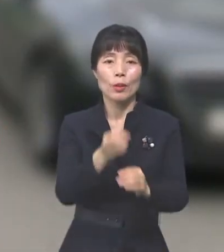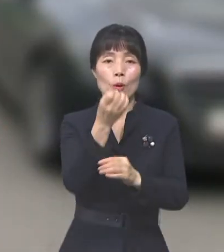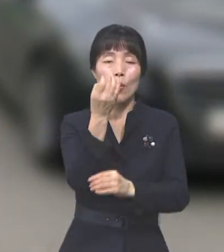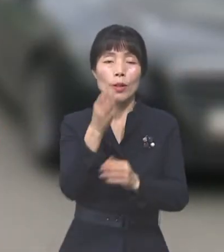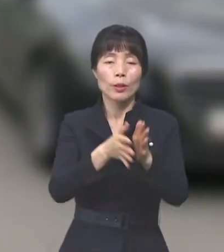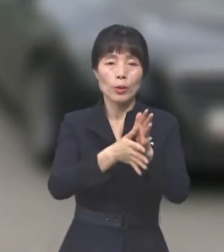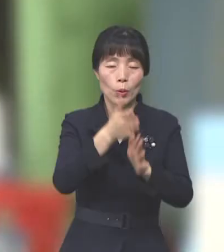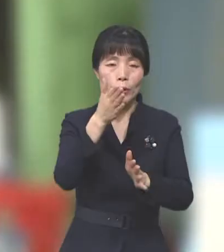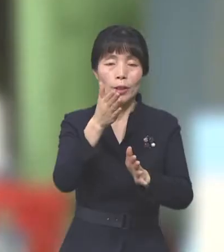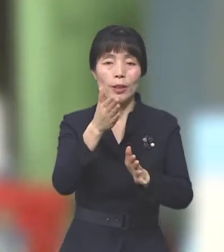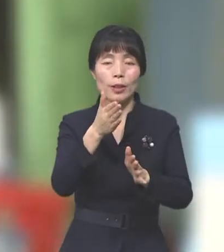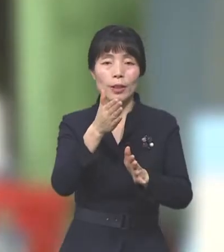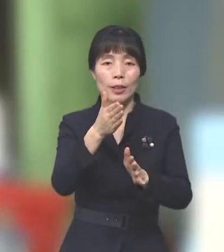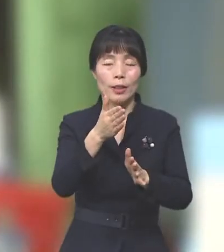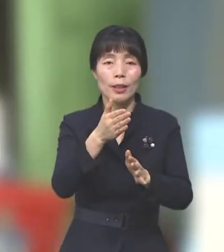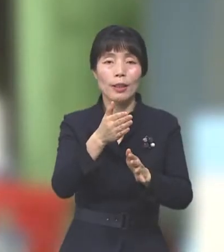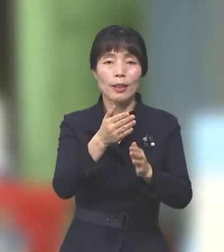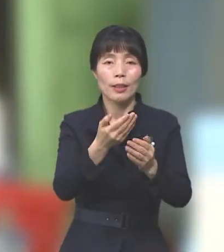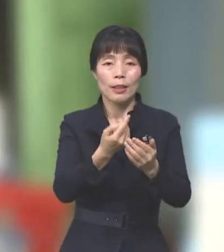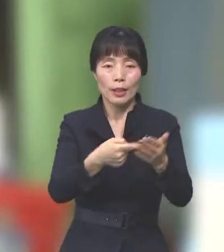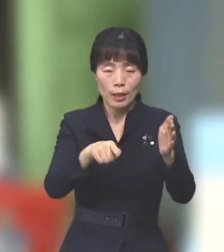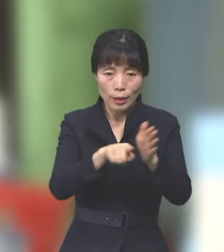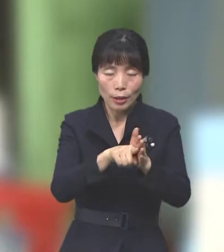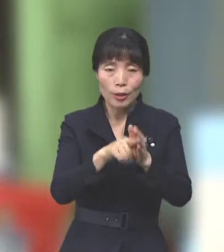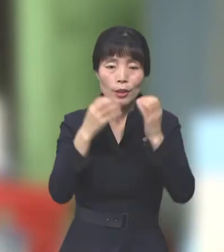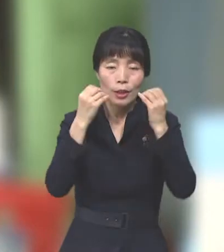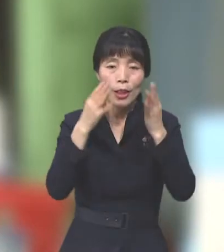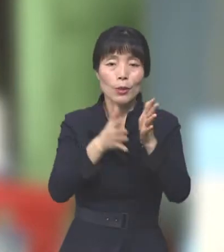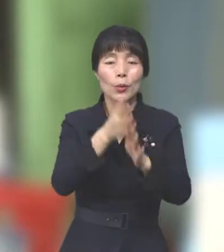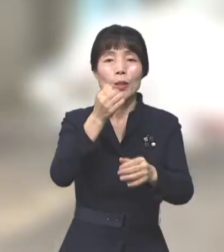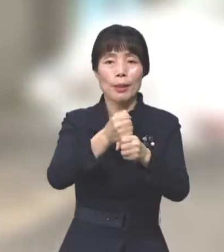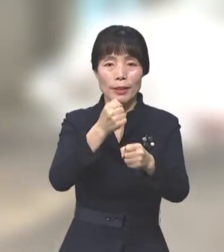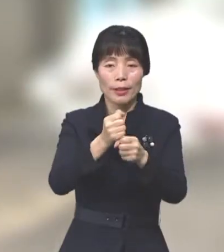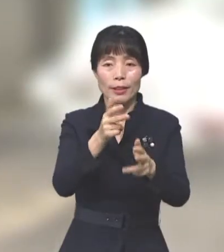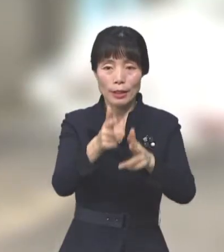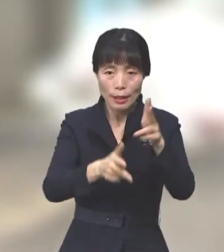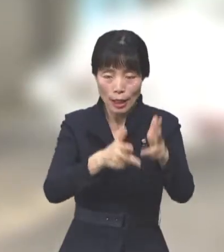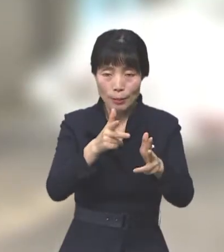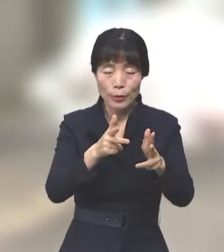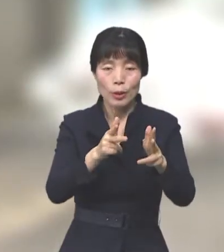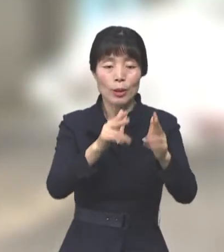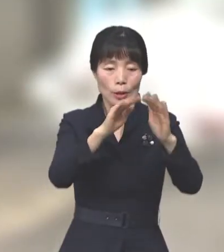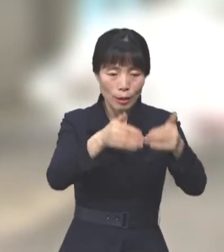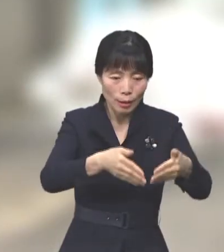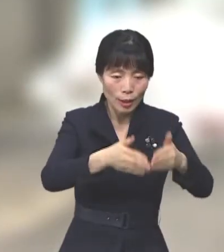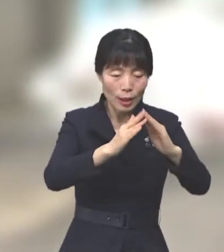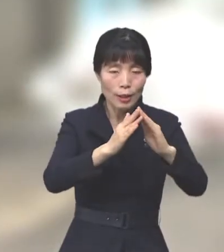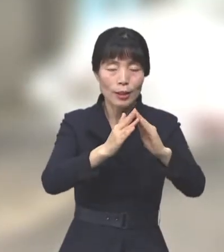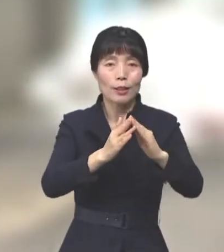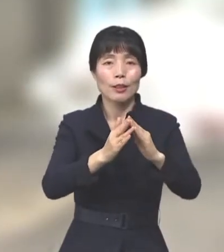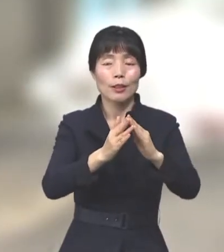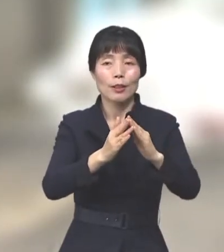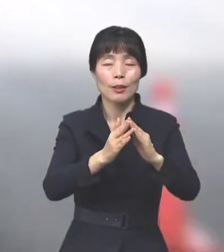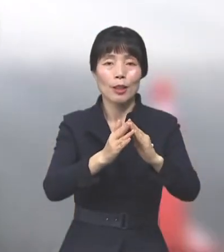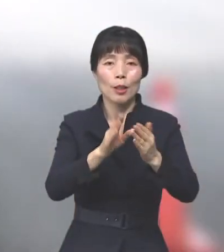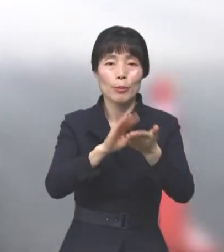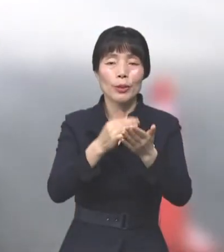공동화를 막기 위해 도시재생 뉴딜 사업과 재개발 재건축 등 정비 사업을 차질없이